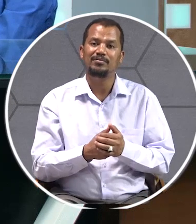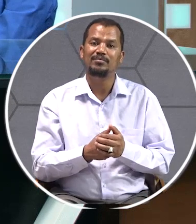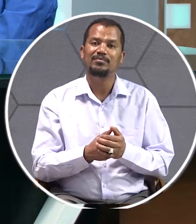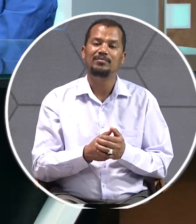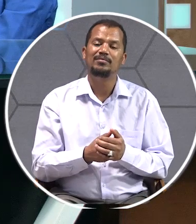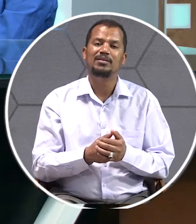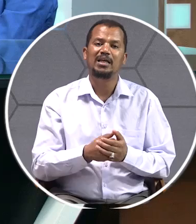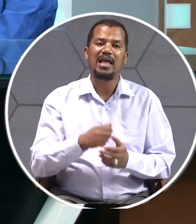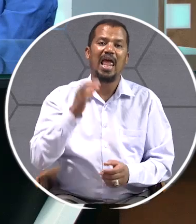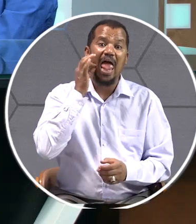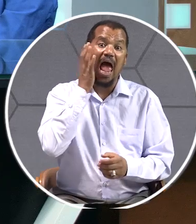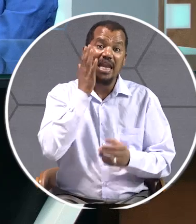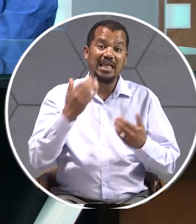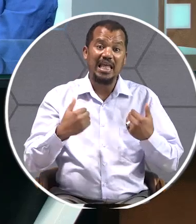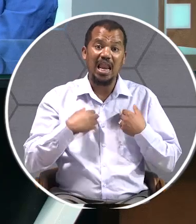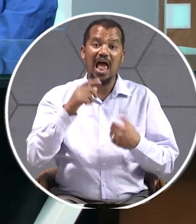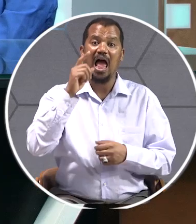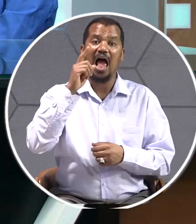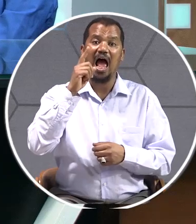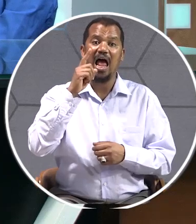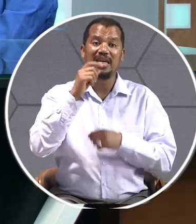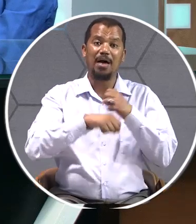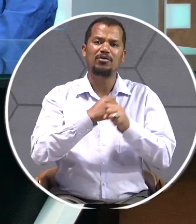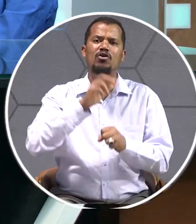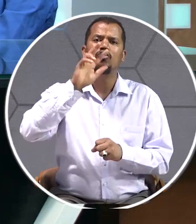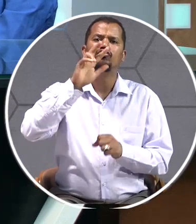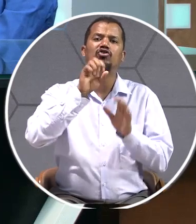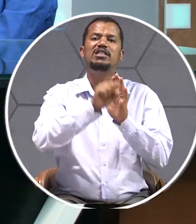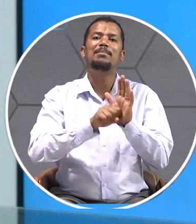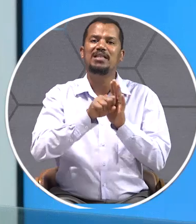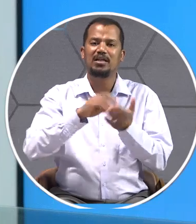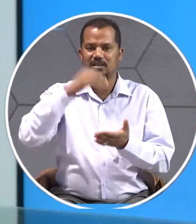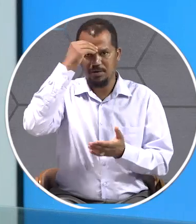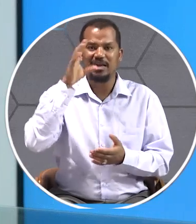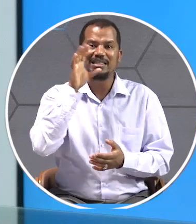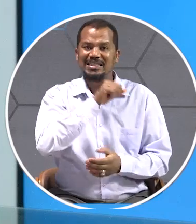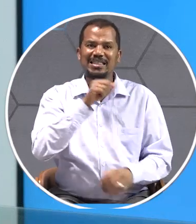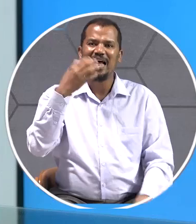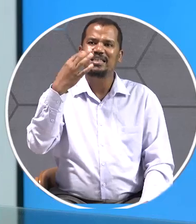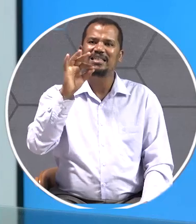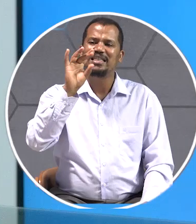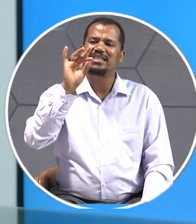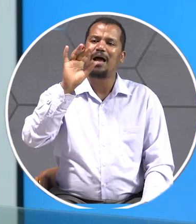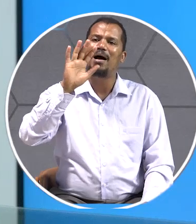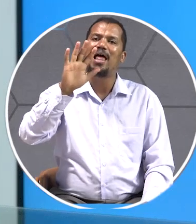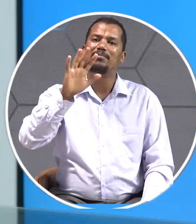ያው ያድግ ይያለ አንዱን አመት 3 ሴምስተር ተምረን ነው እንግዲህ ጨረስነው 85 አመት ተምረት